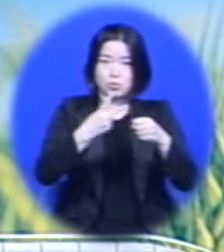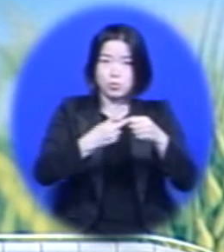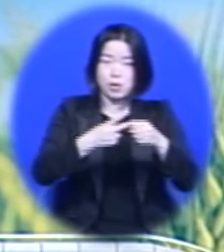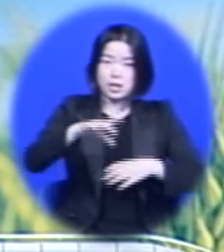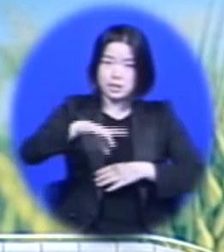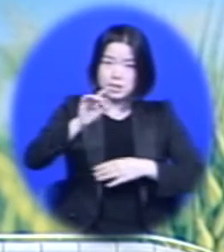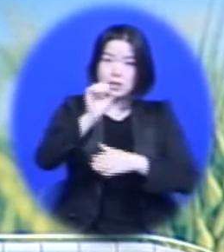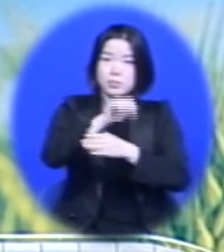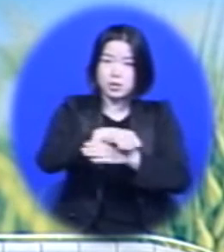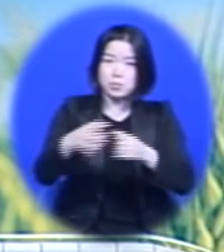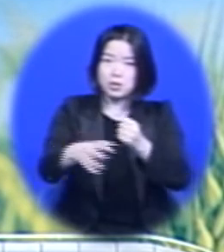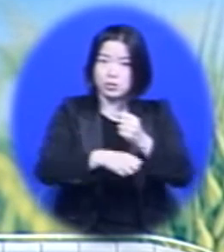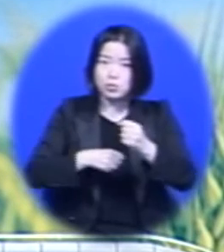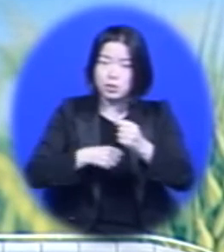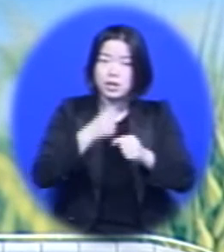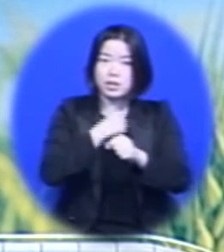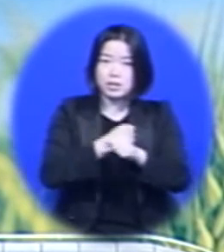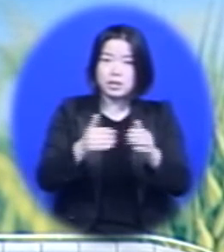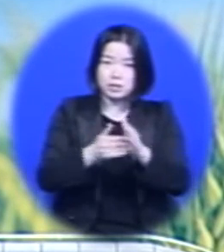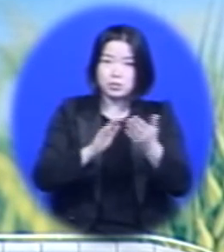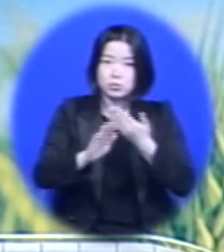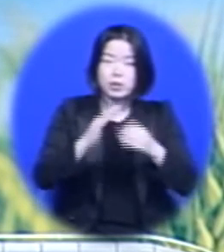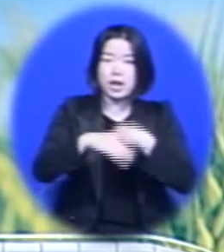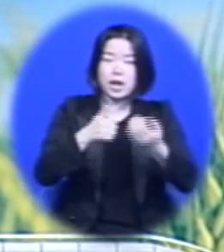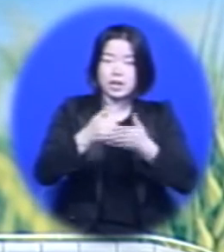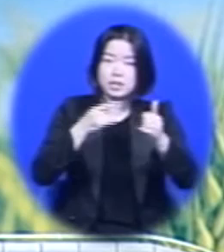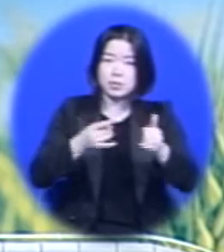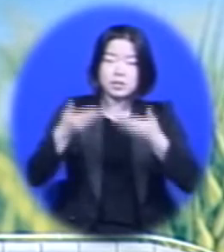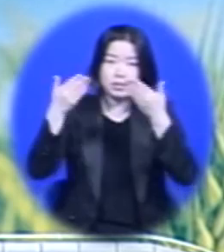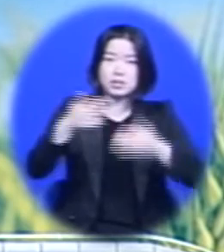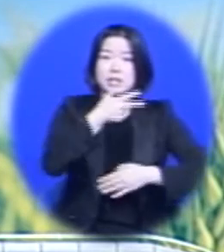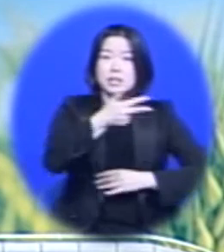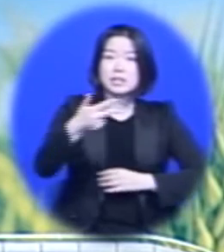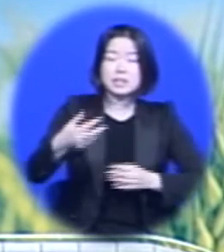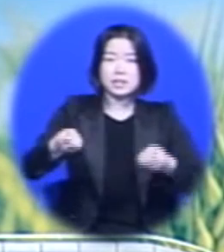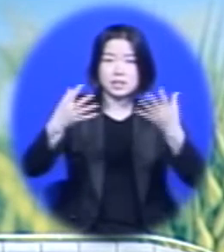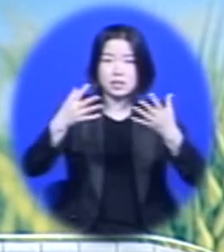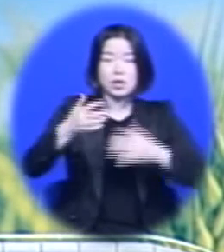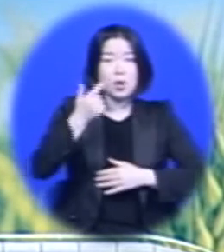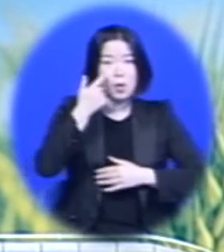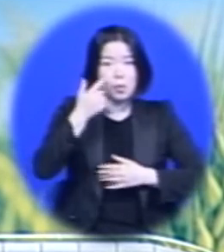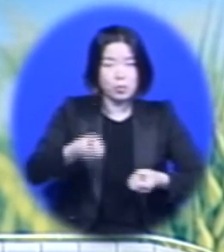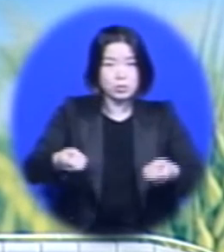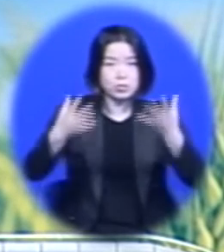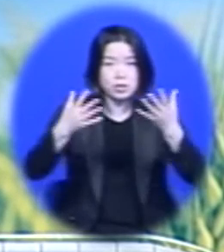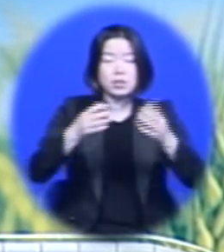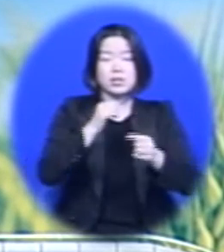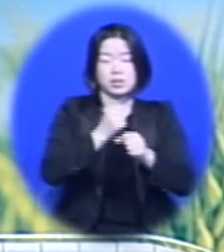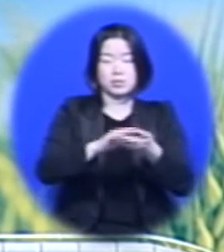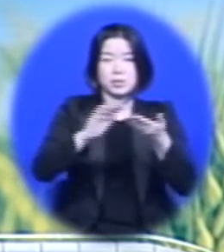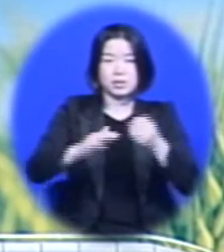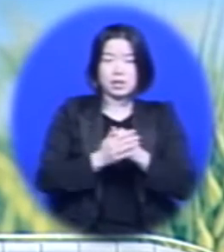첫 열매를 수확하고 하나님께 드리는 맥주절, 칠칠절, 오순절 절기입니다. 그리고